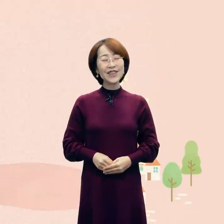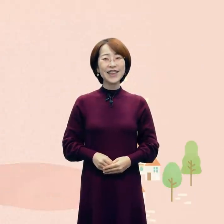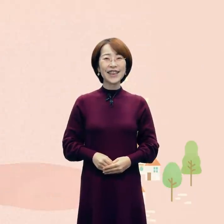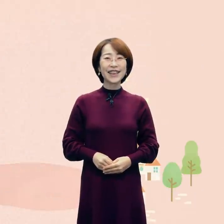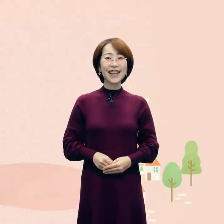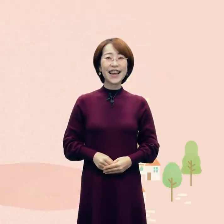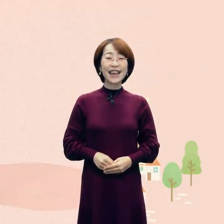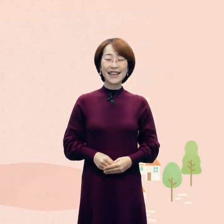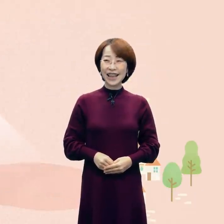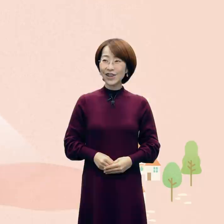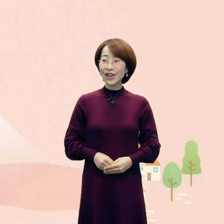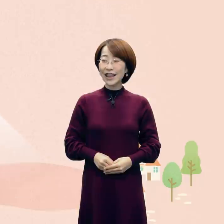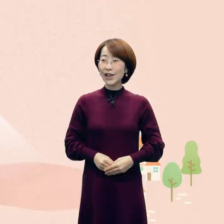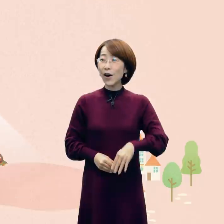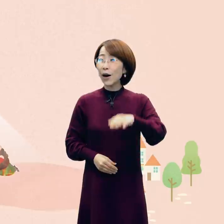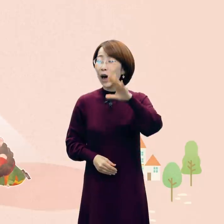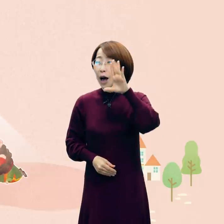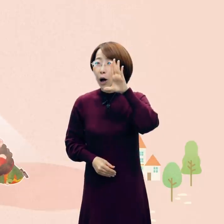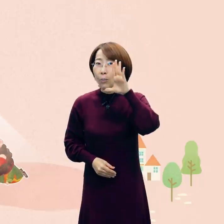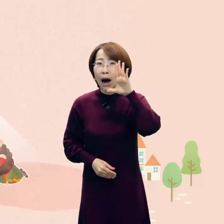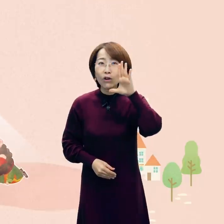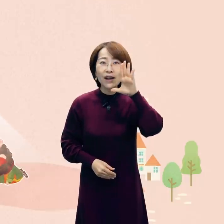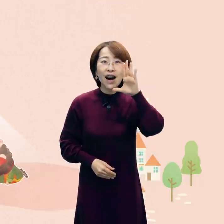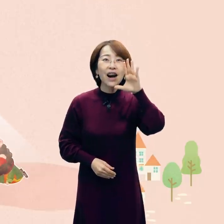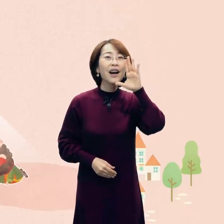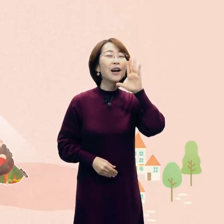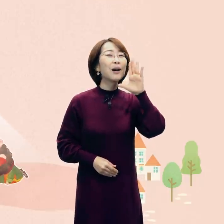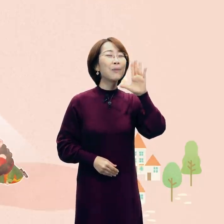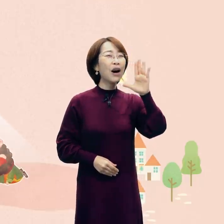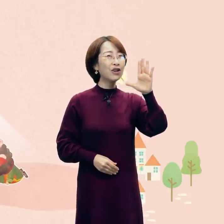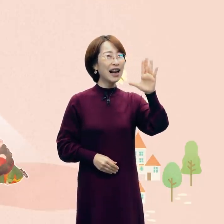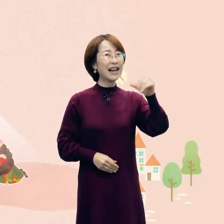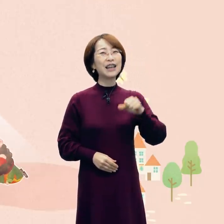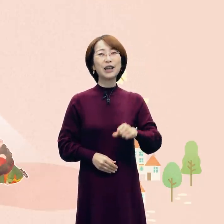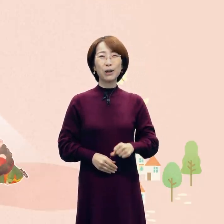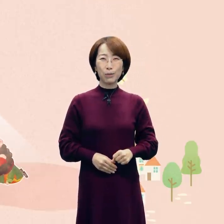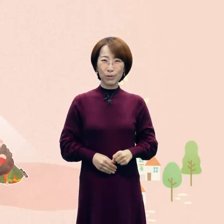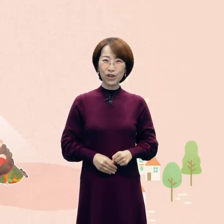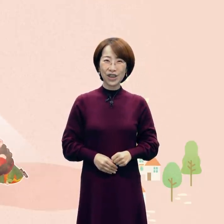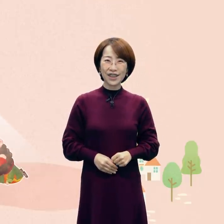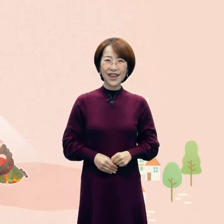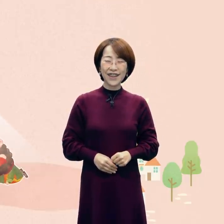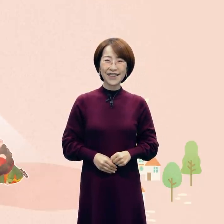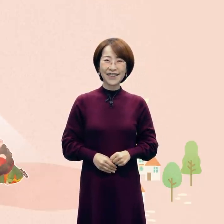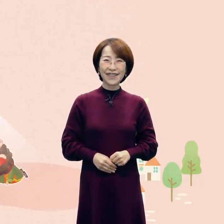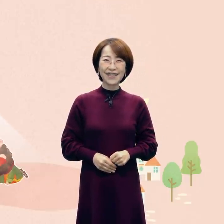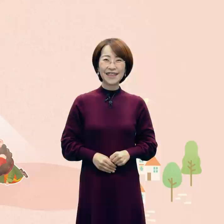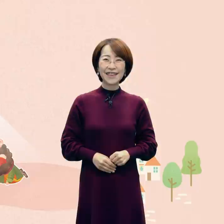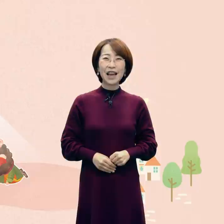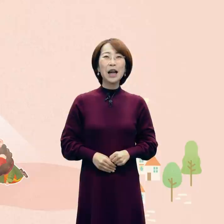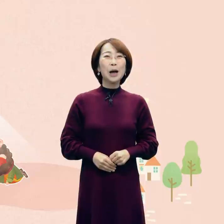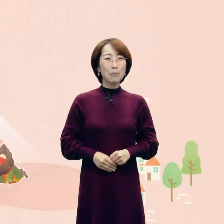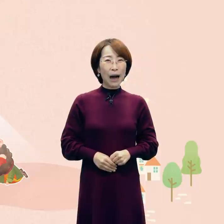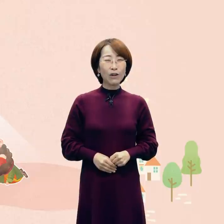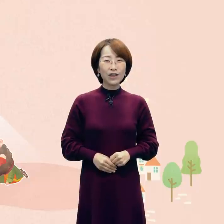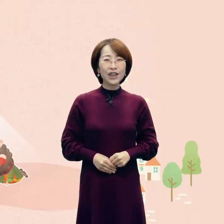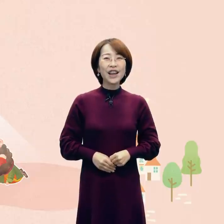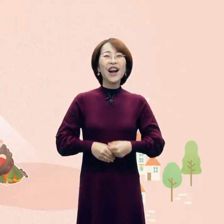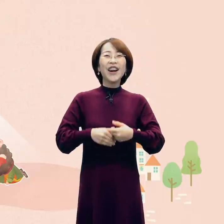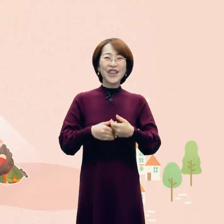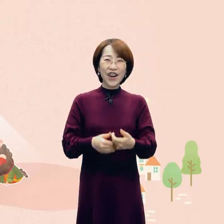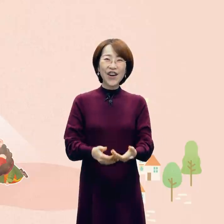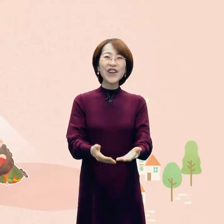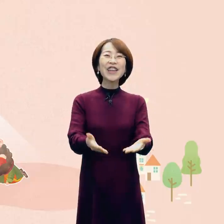사랑하는 친구들, 예수님께서 바울아, 바울아 부르셨어요.